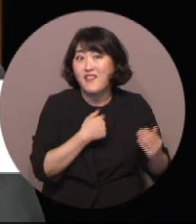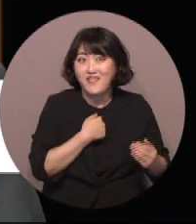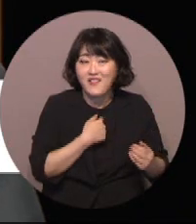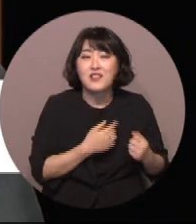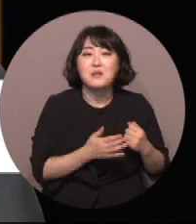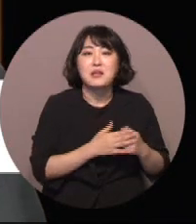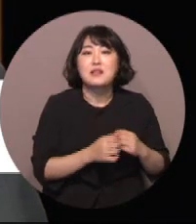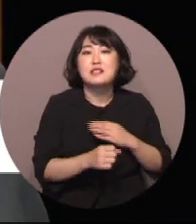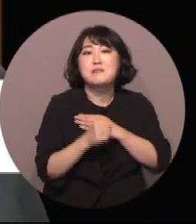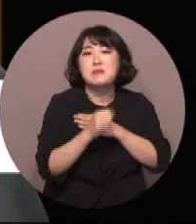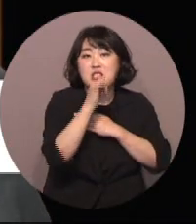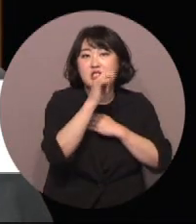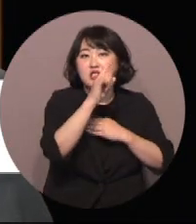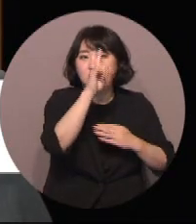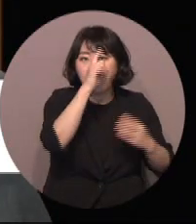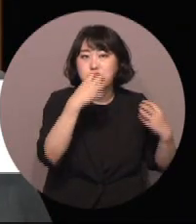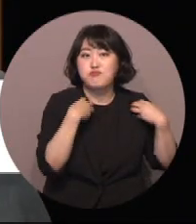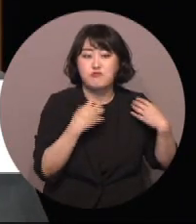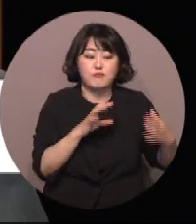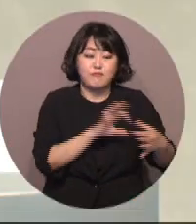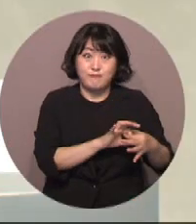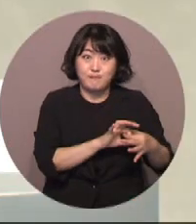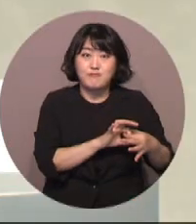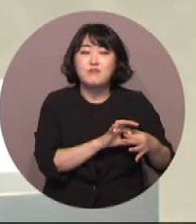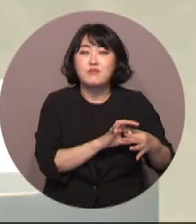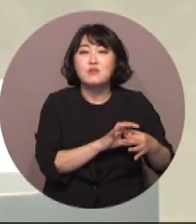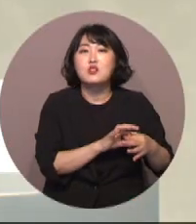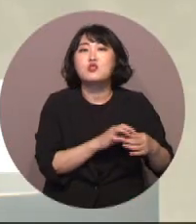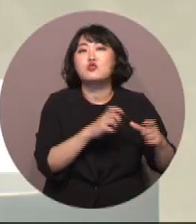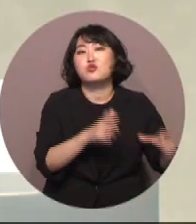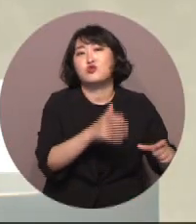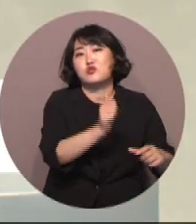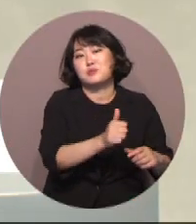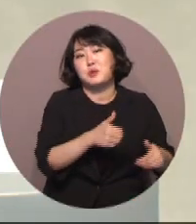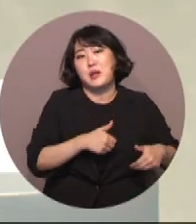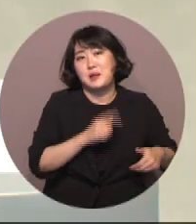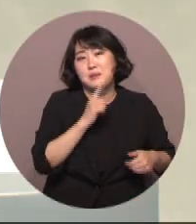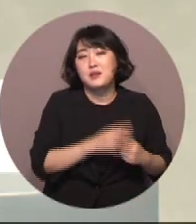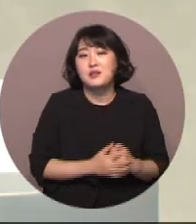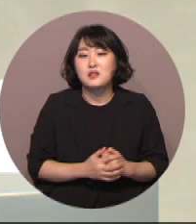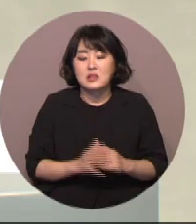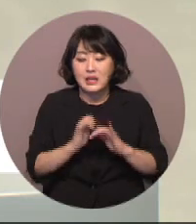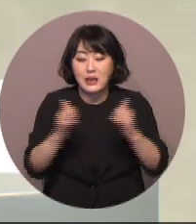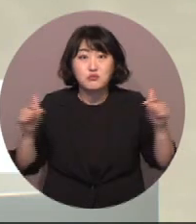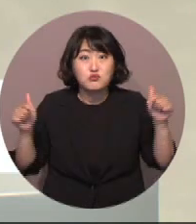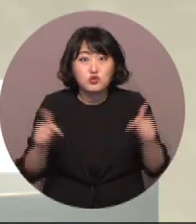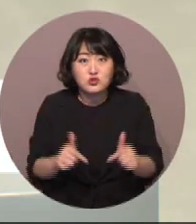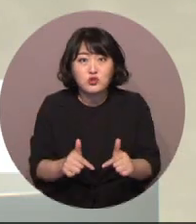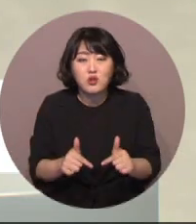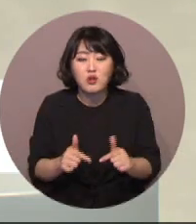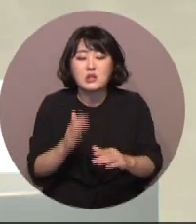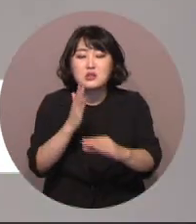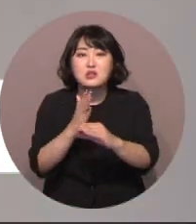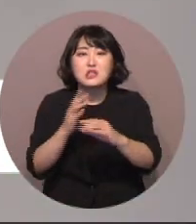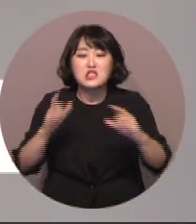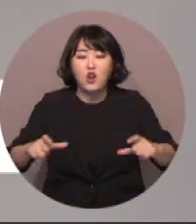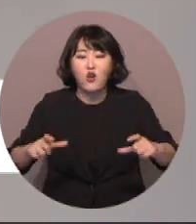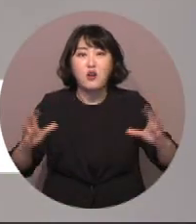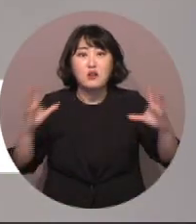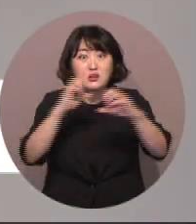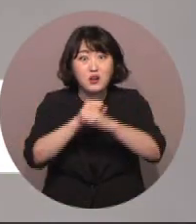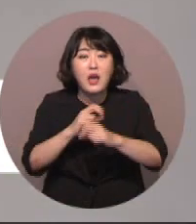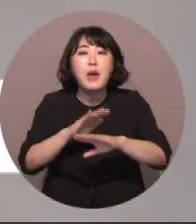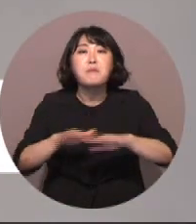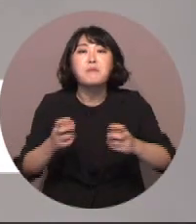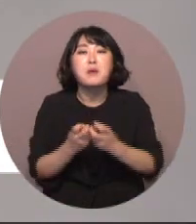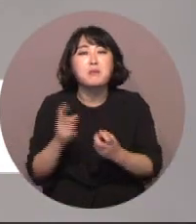힘있는 여당 군수가 필요하다고 주장했습니다 특혜 인구감소 등 지역 솜을 위기극복 해법 으로